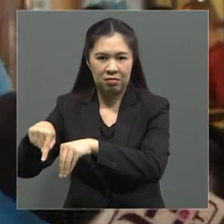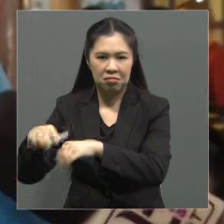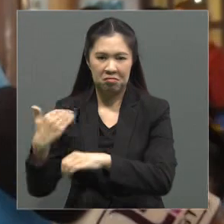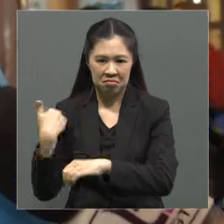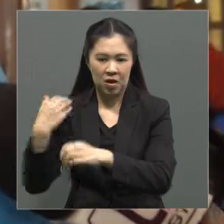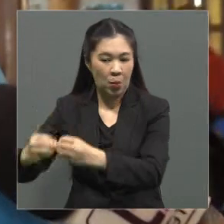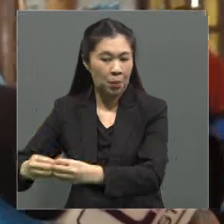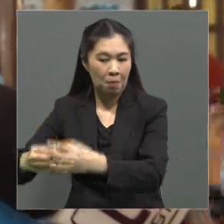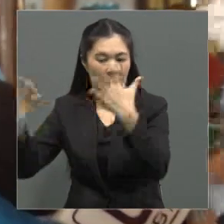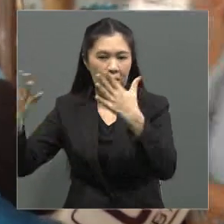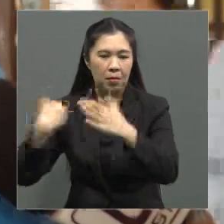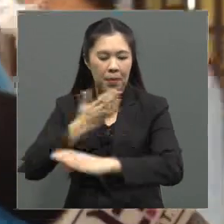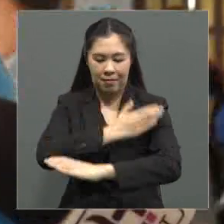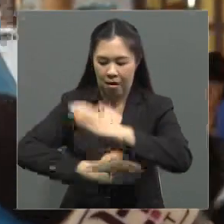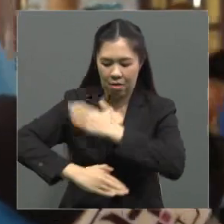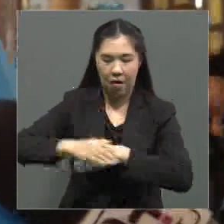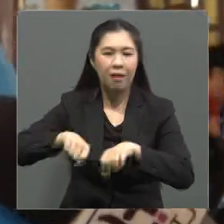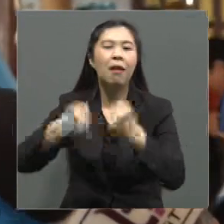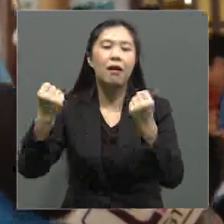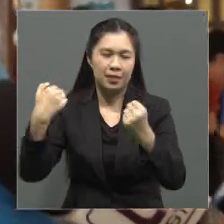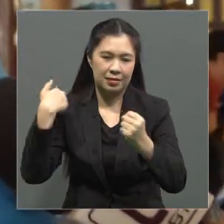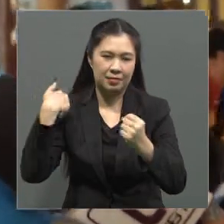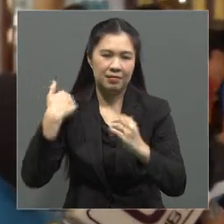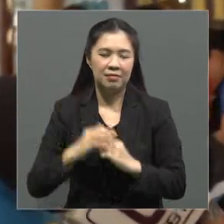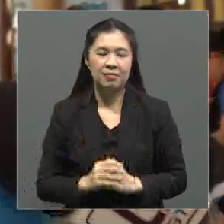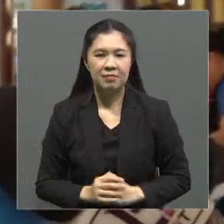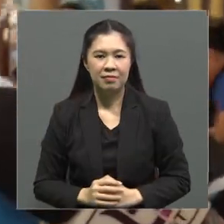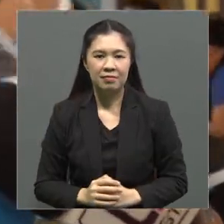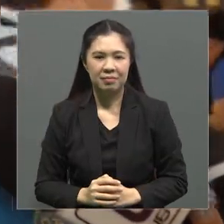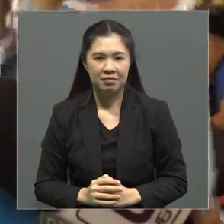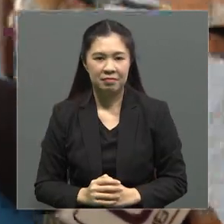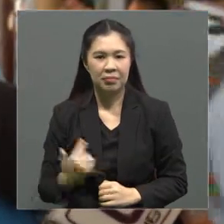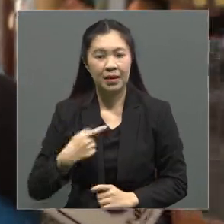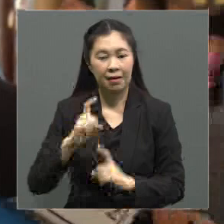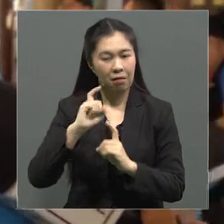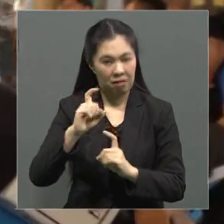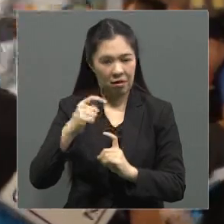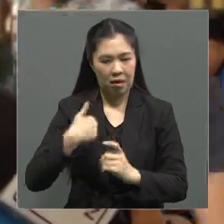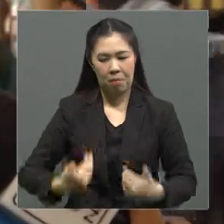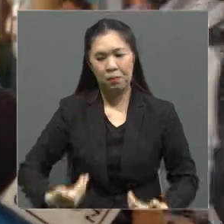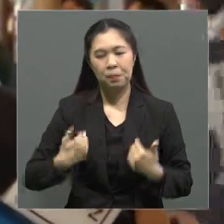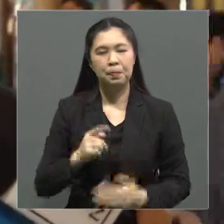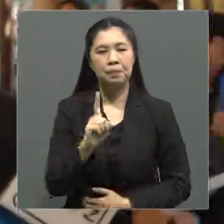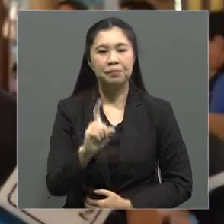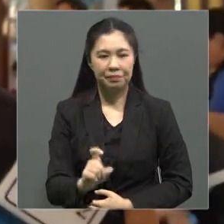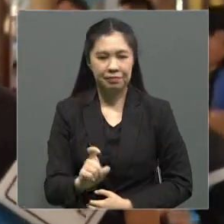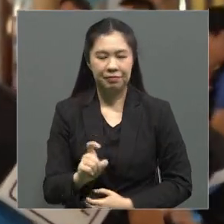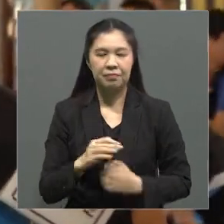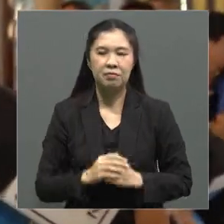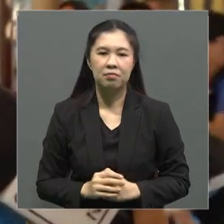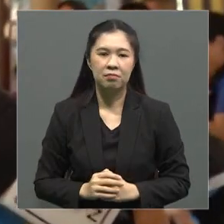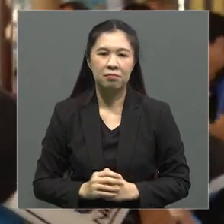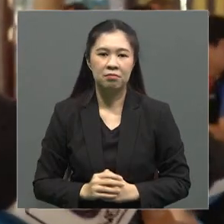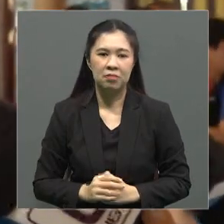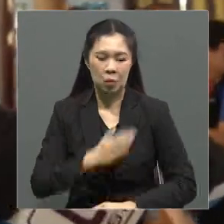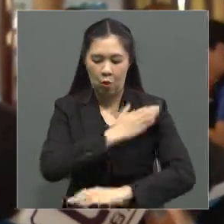ขาดขาดออกไปหลายๆส่วนนะครับทำให้เกิดอันอันตรายเสียชีวิตทันทีนะครับทั้งหมดแล้วชิ้นส่วนนี้ก็อาจจะมีไม่